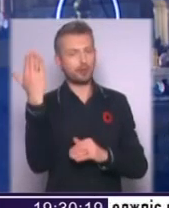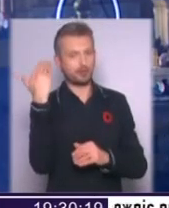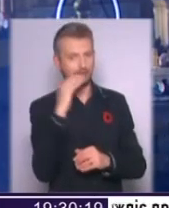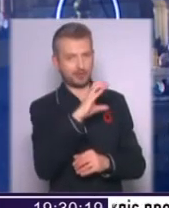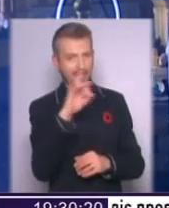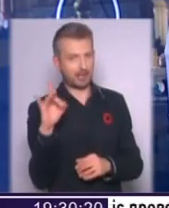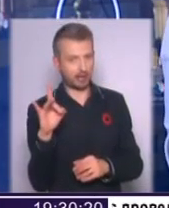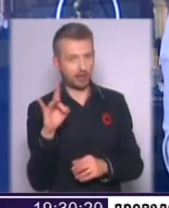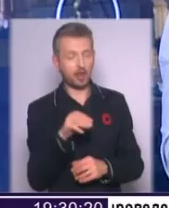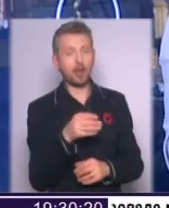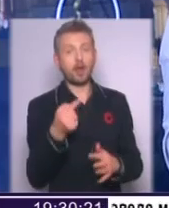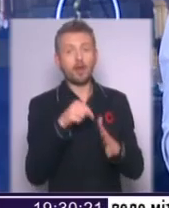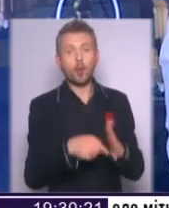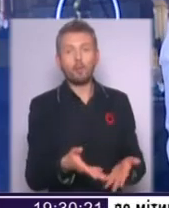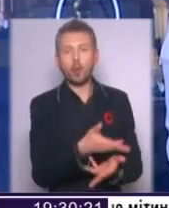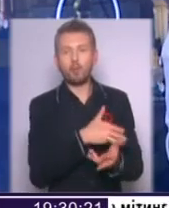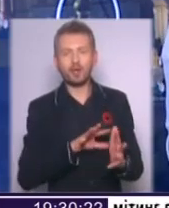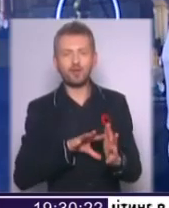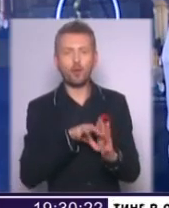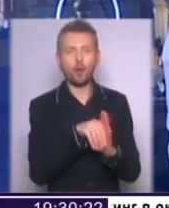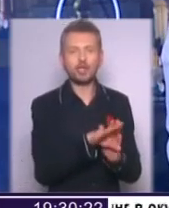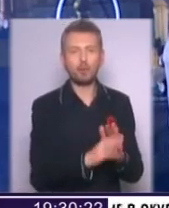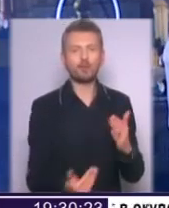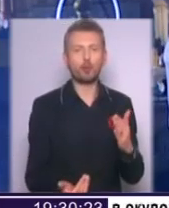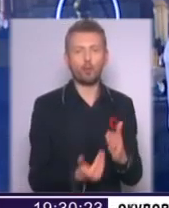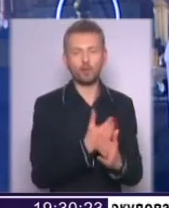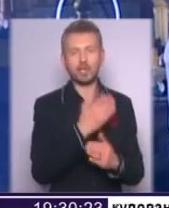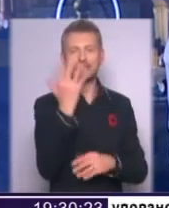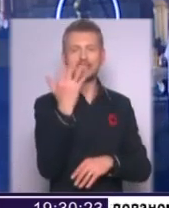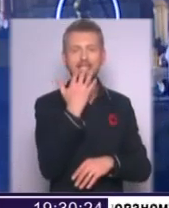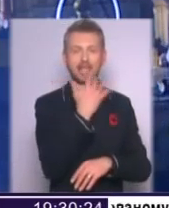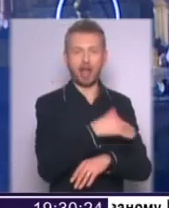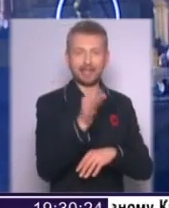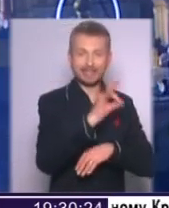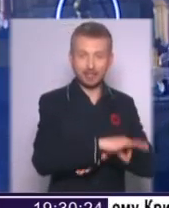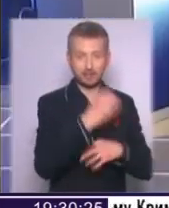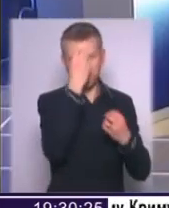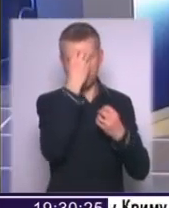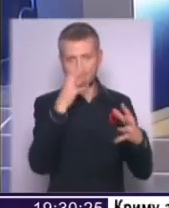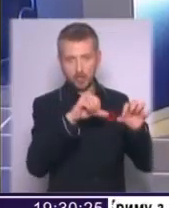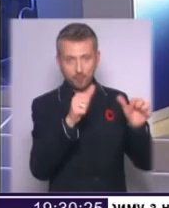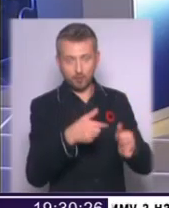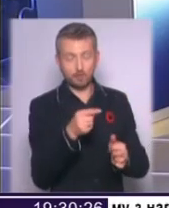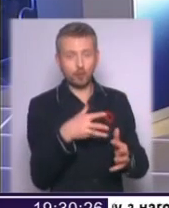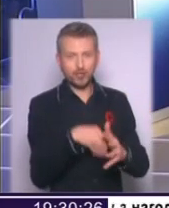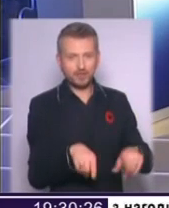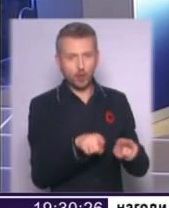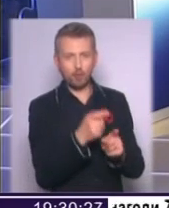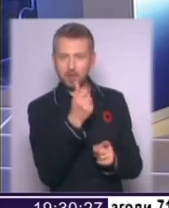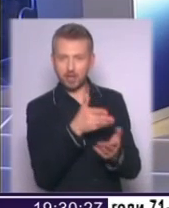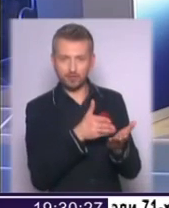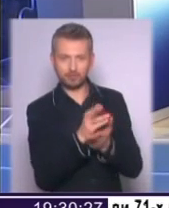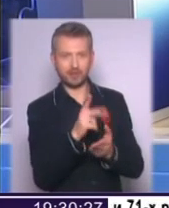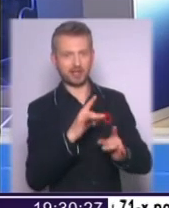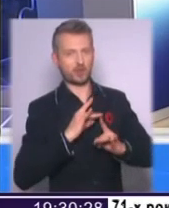Союзу, тобто ми входимо в новий західний цивілізаційний формат, в тому числі в такому маленькому аспекті, як